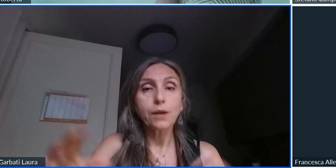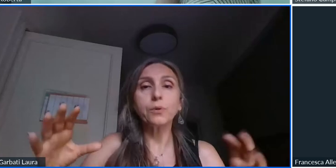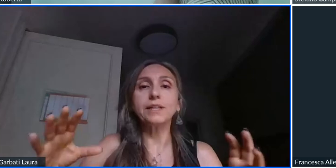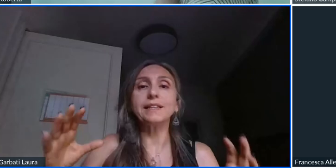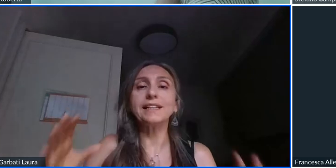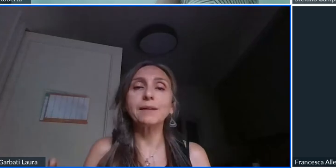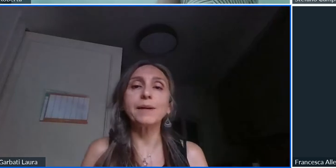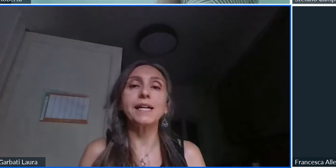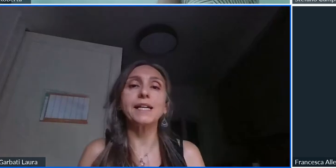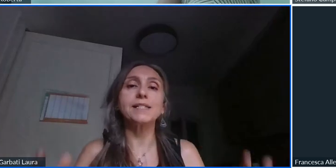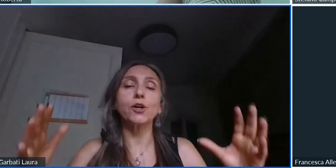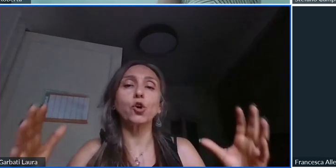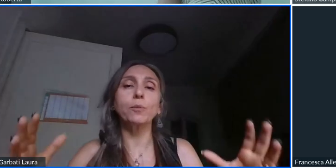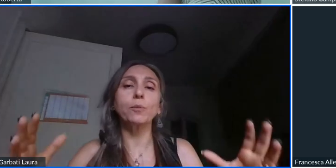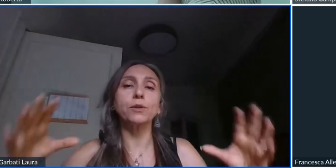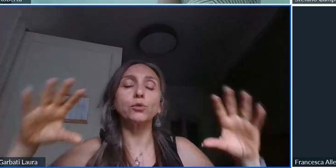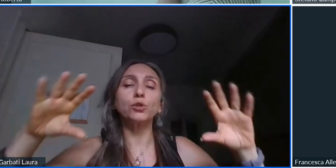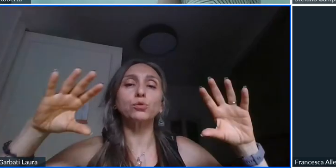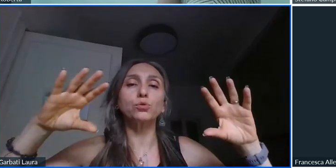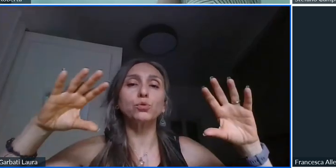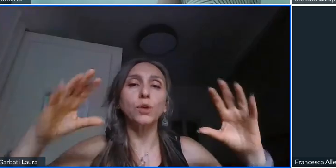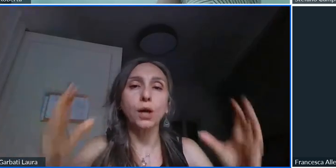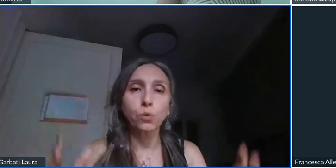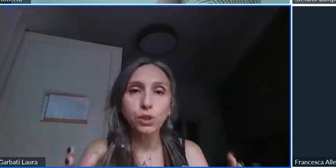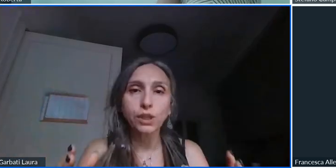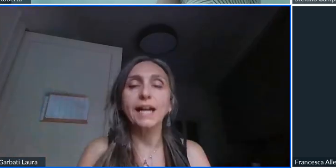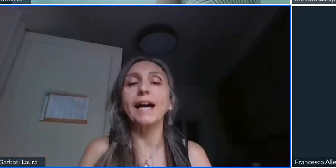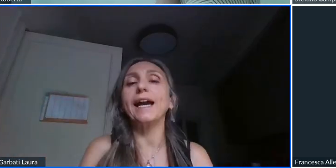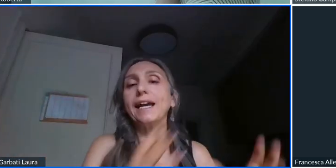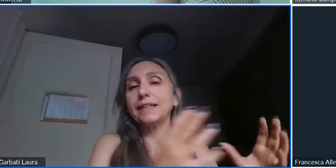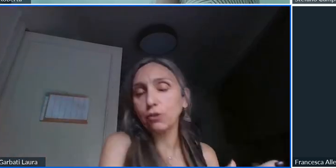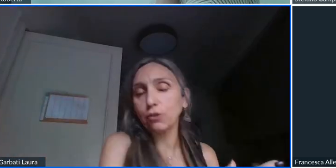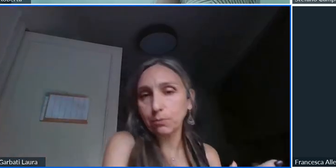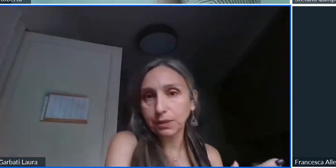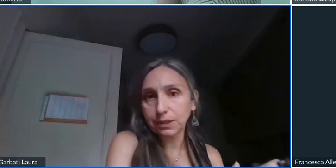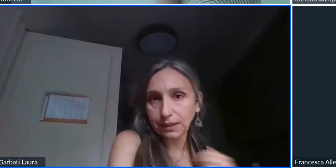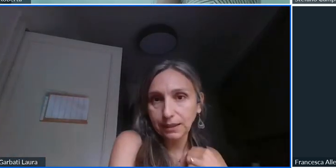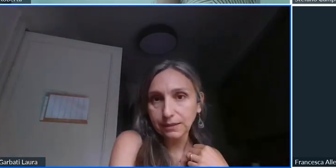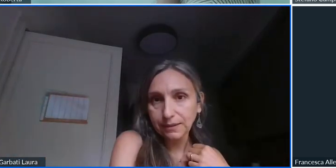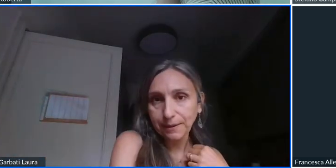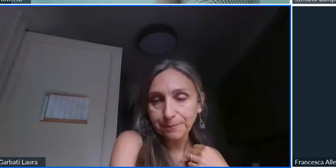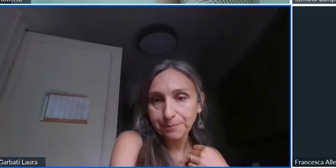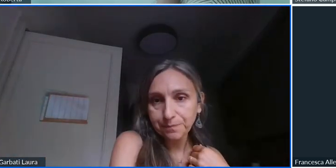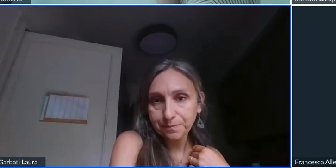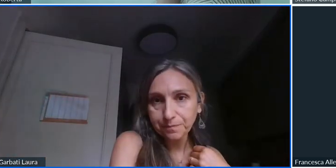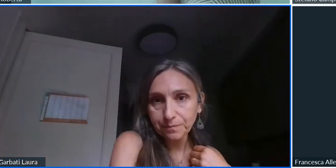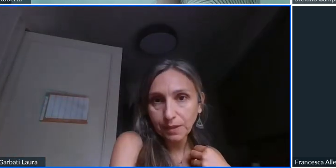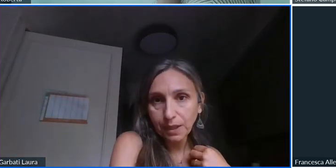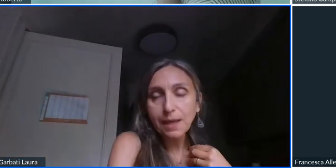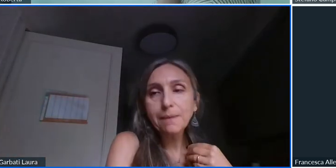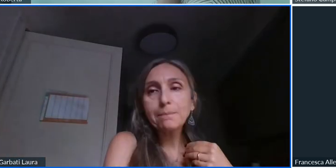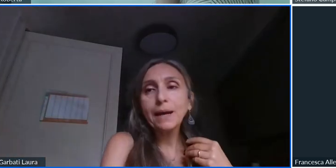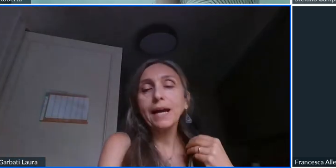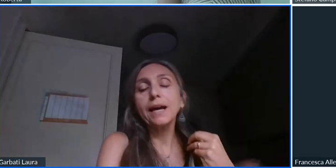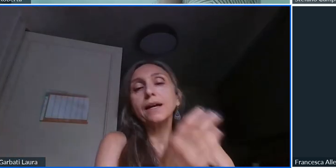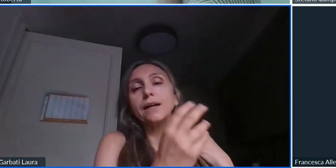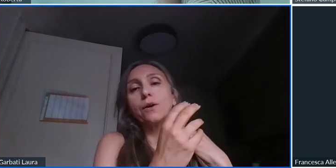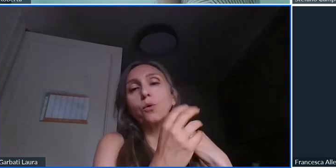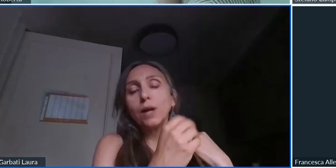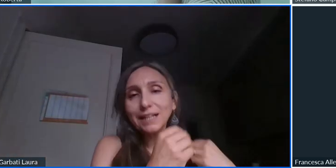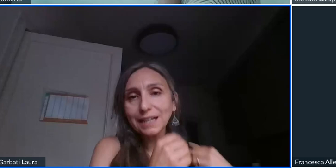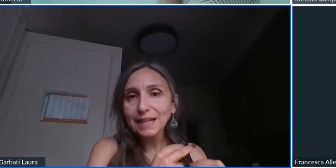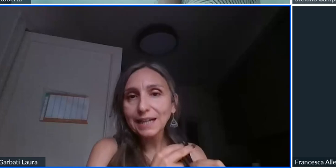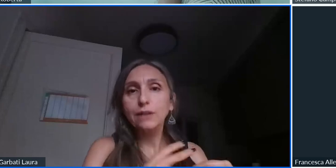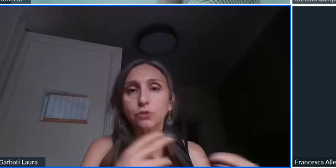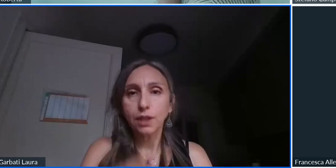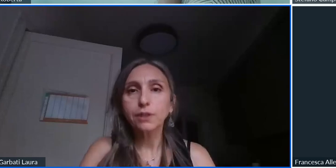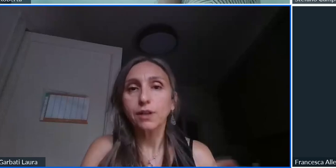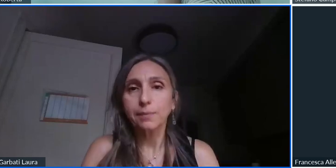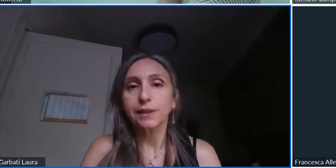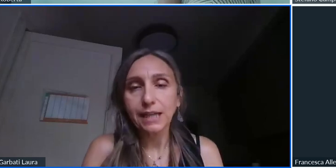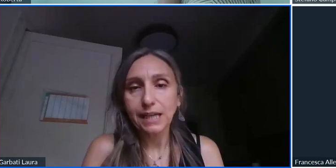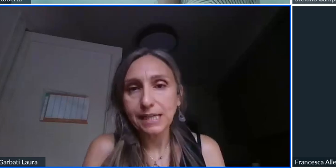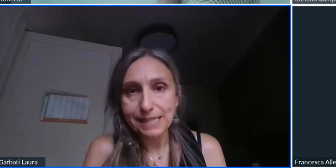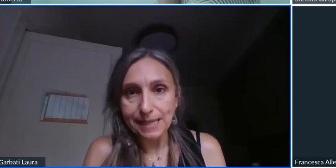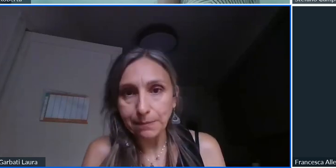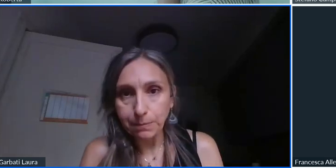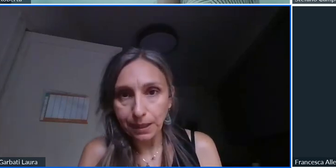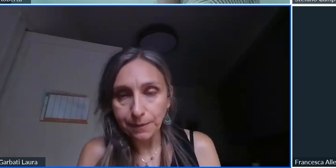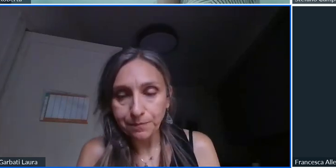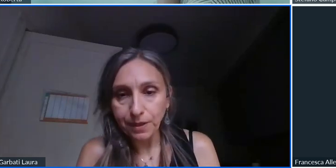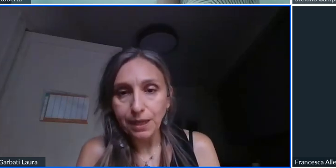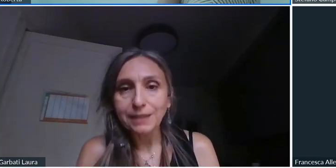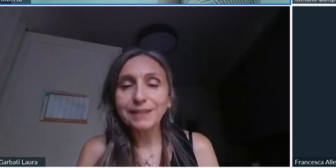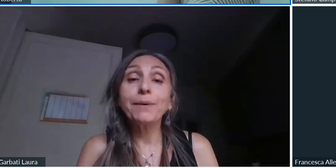no? Quindi il database come una struttura unica è del committente, ma qualche clausola io la